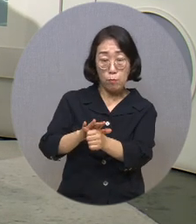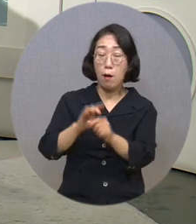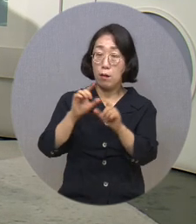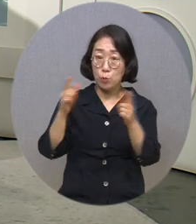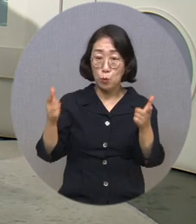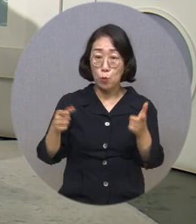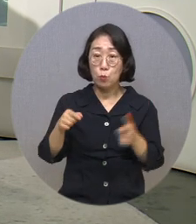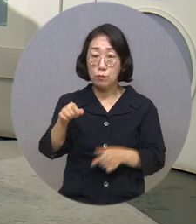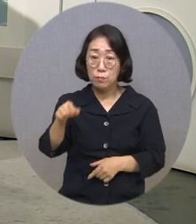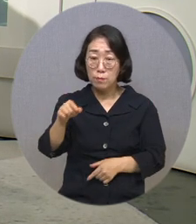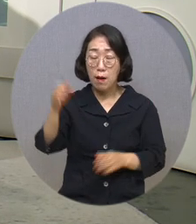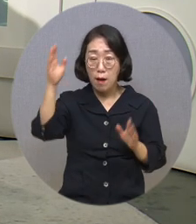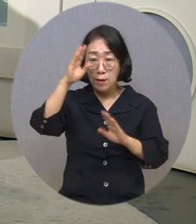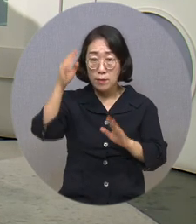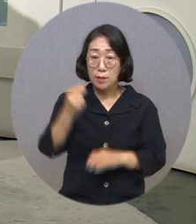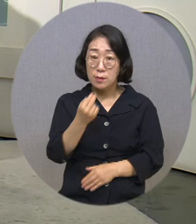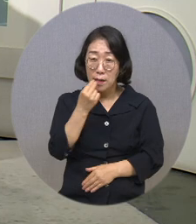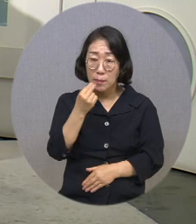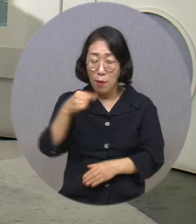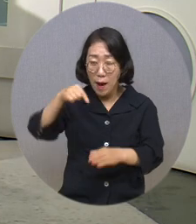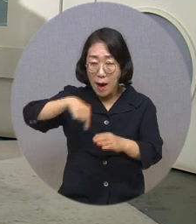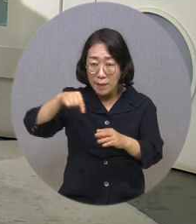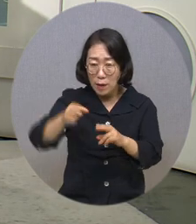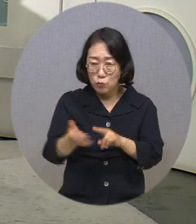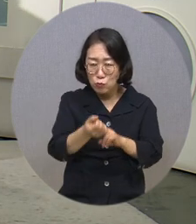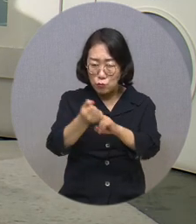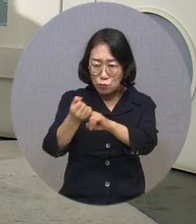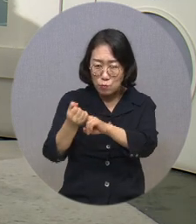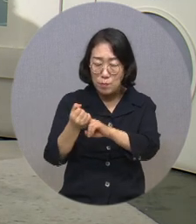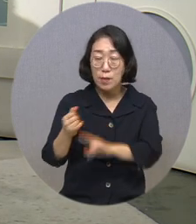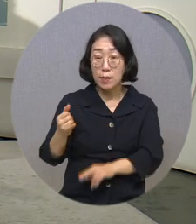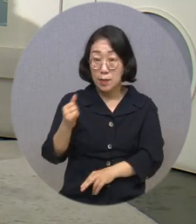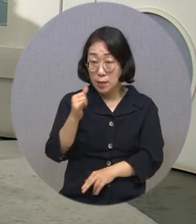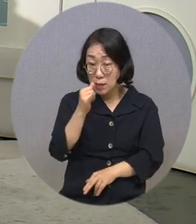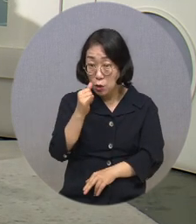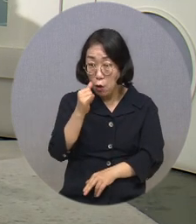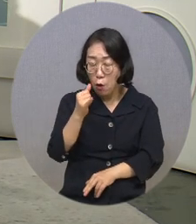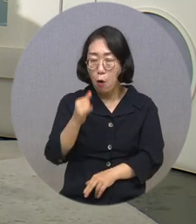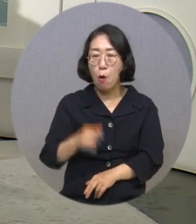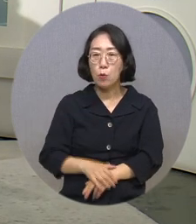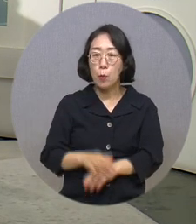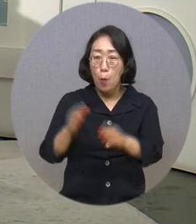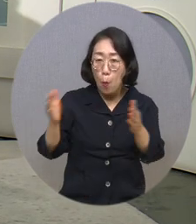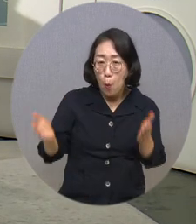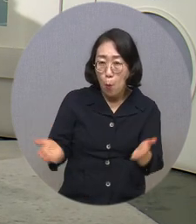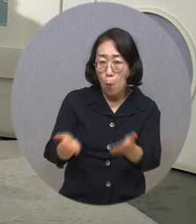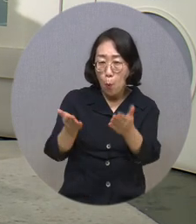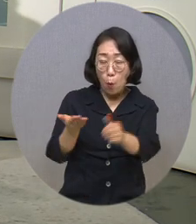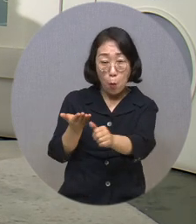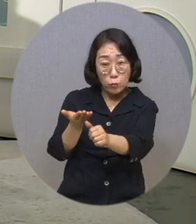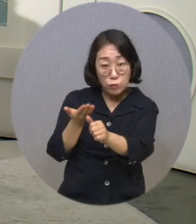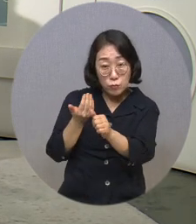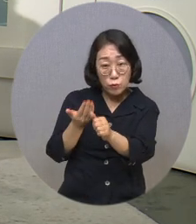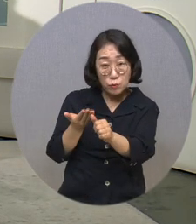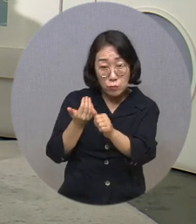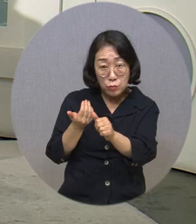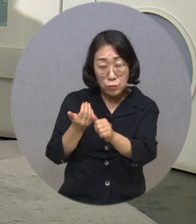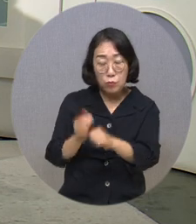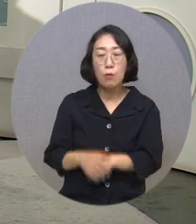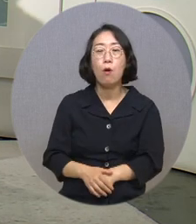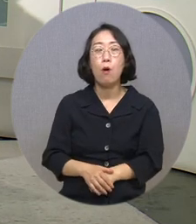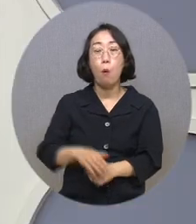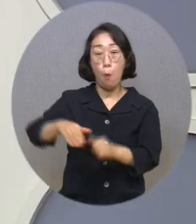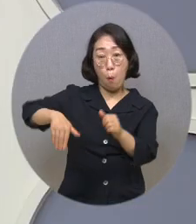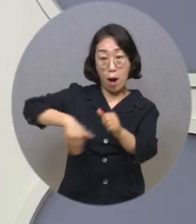그 학생이라는 그 생명의 씨앗을 교수님들이 조금만 다듬어주니까 화분 같은 것만